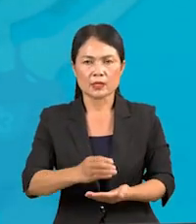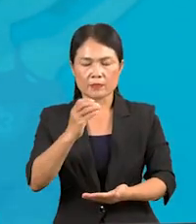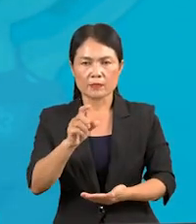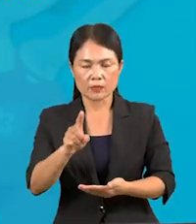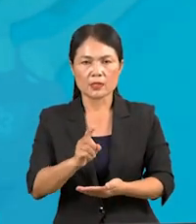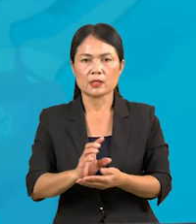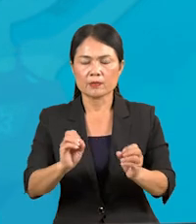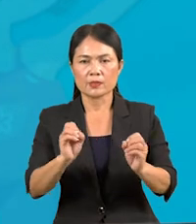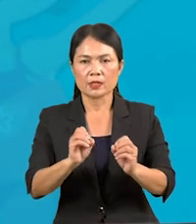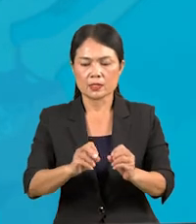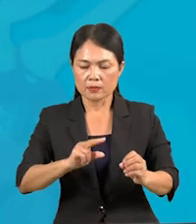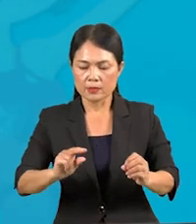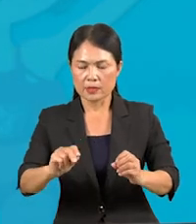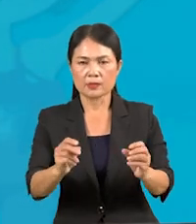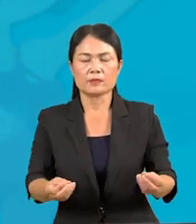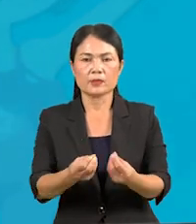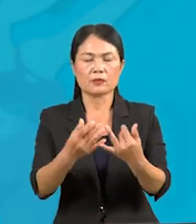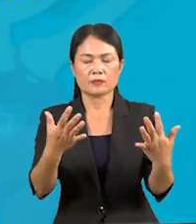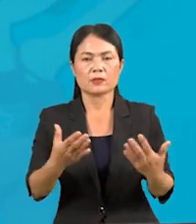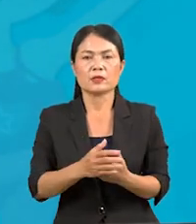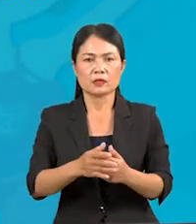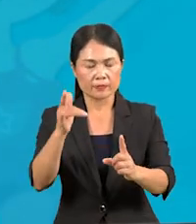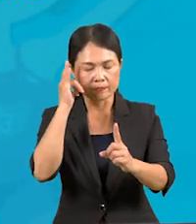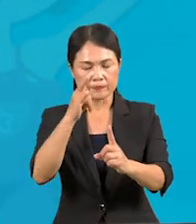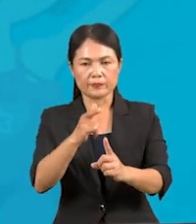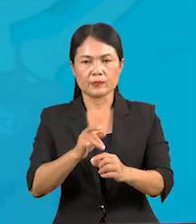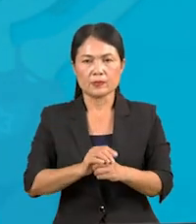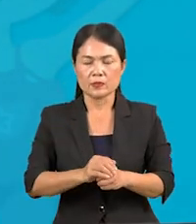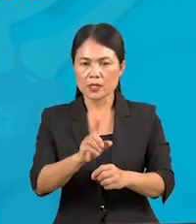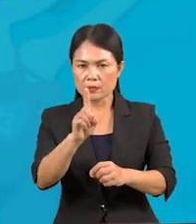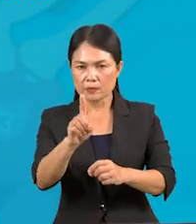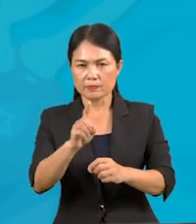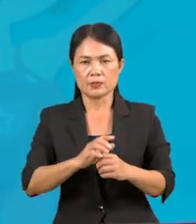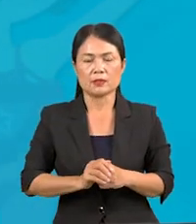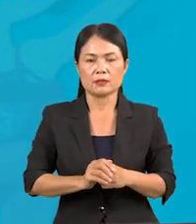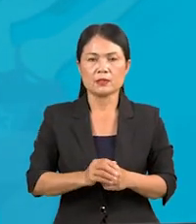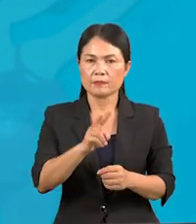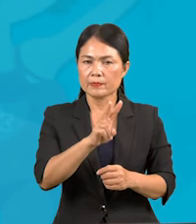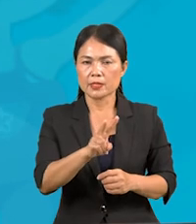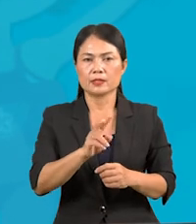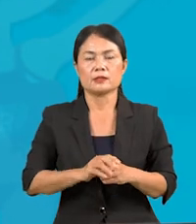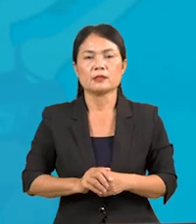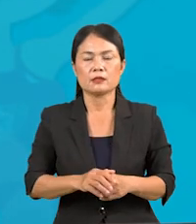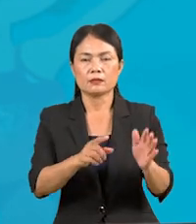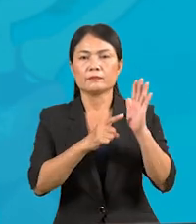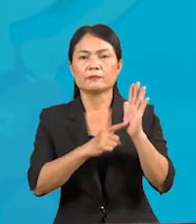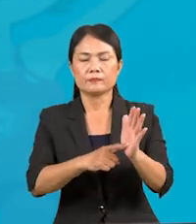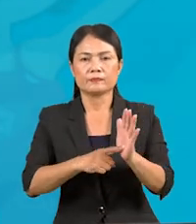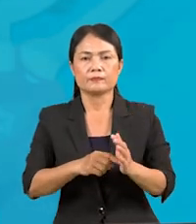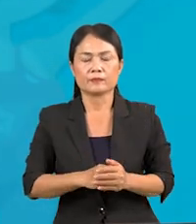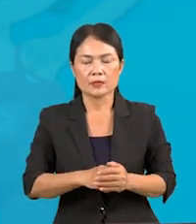ងមិនមានដង្កៀបច្រើនមានវត្ថុបំណងត្រឹមតែមួយឬពីរឧទាហ